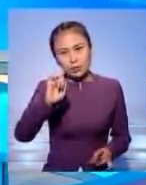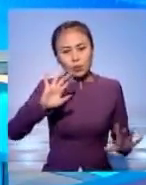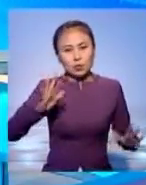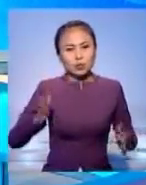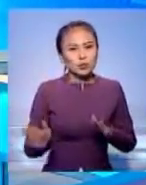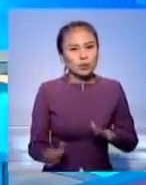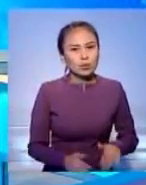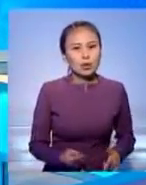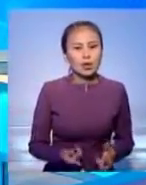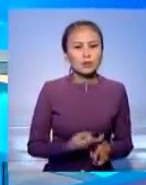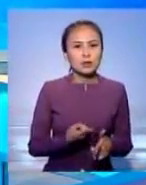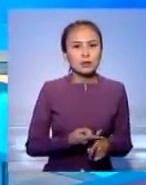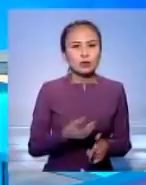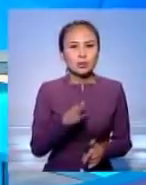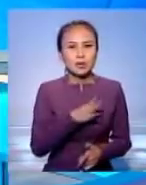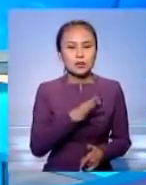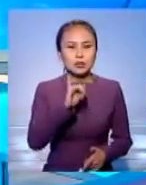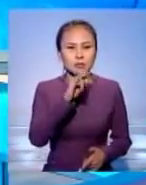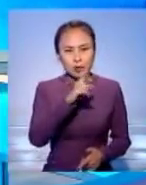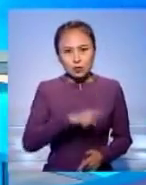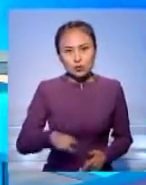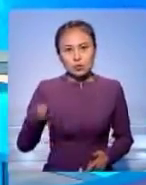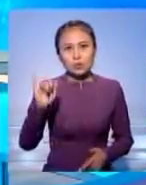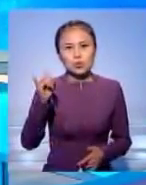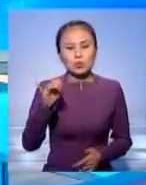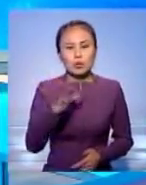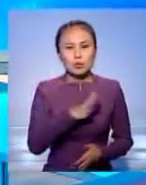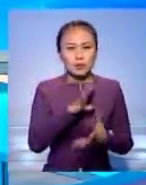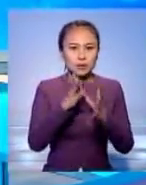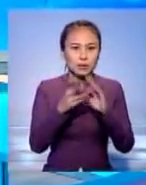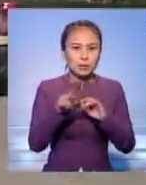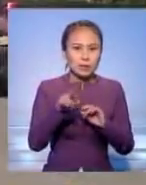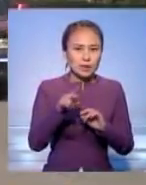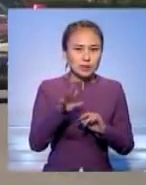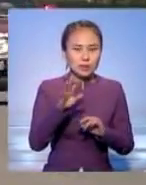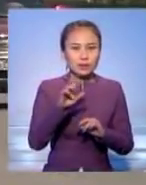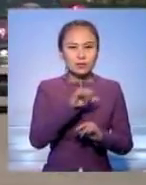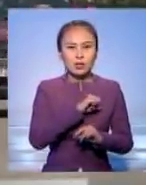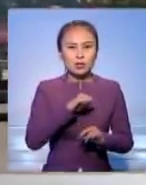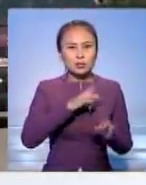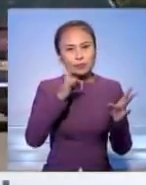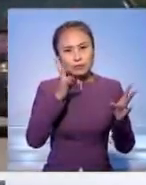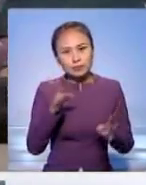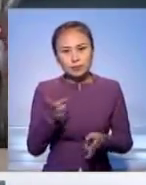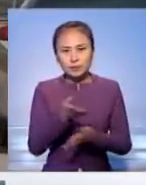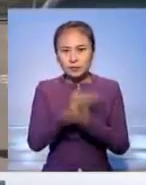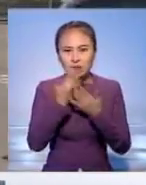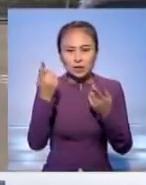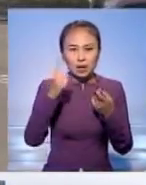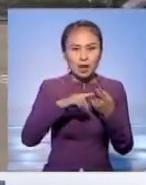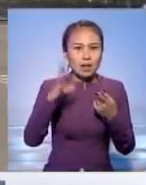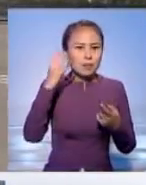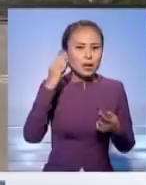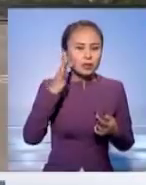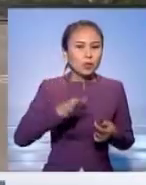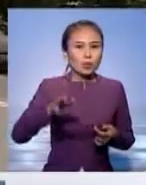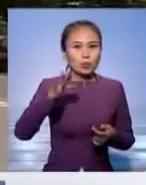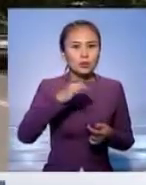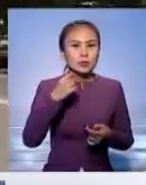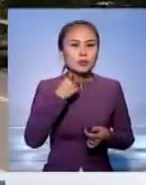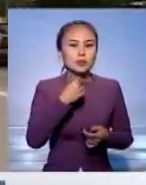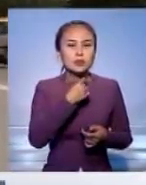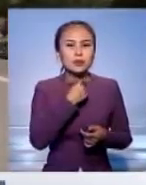сала кетейік, оқиға өткен аптада жұмадан сенбіге қараған түні болған. Абырой болғанда ешкім жапа шеккен жоқ. Осыған байланысты Алматы облысы